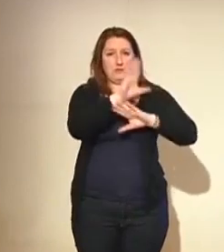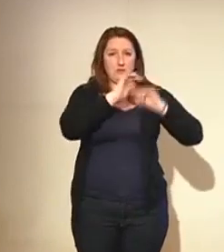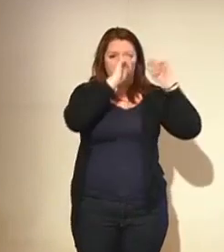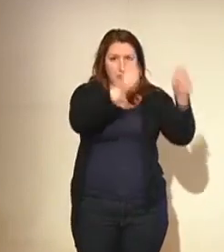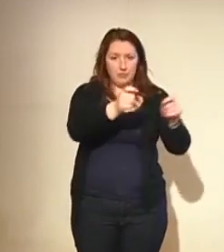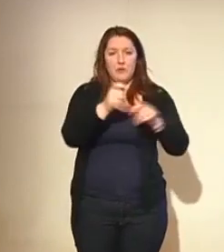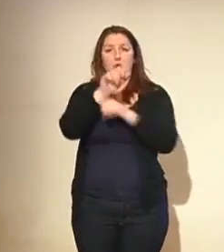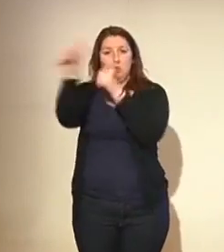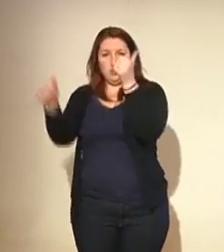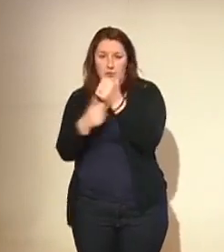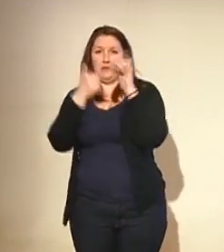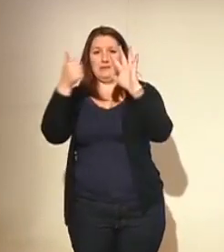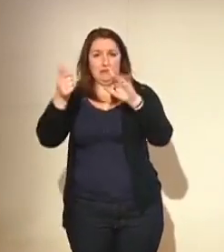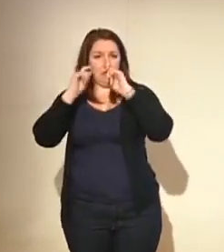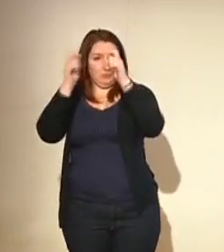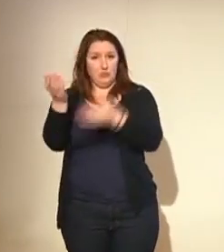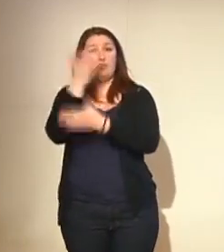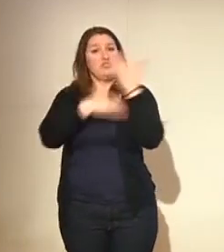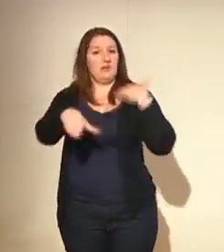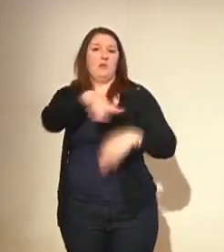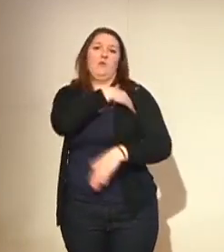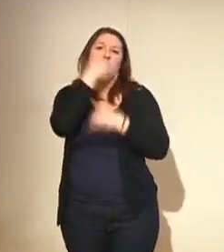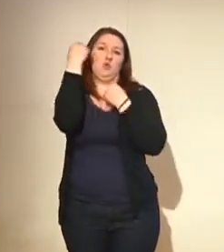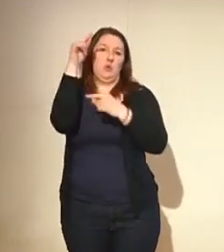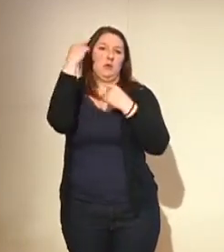suppléentss donc à l'office du